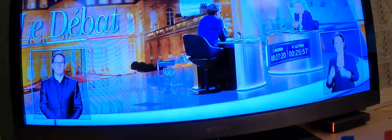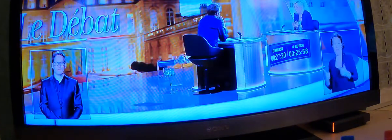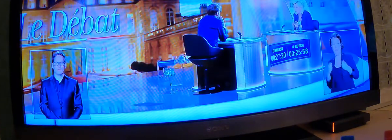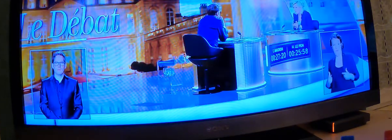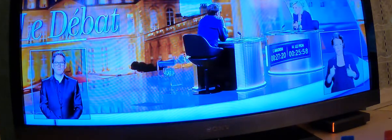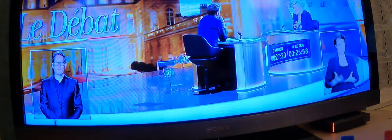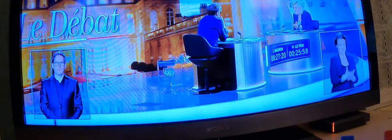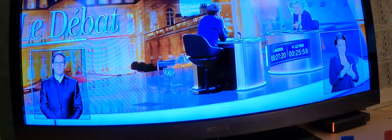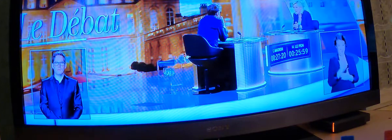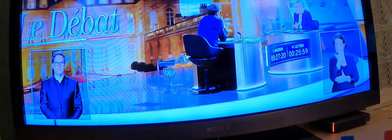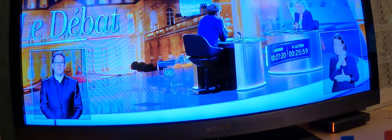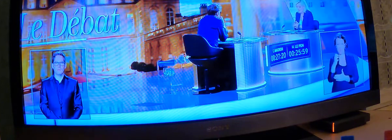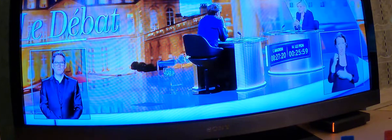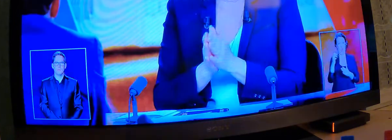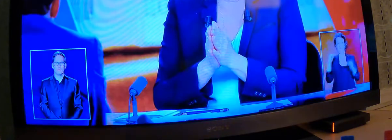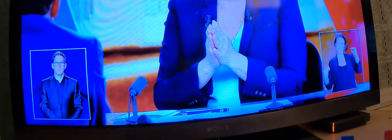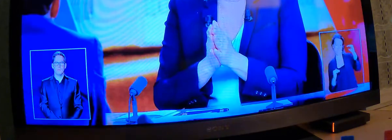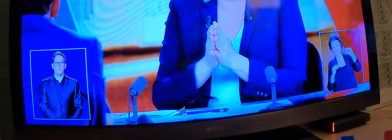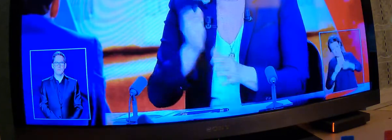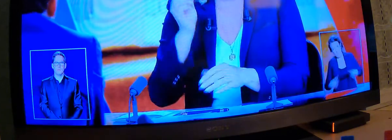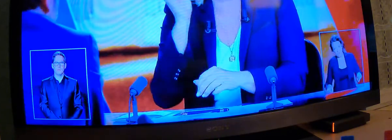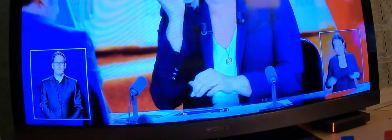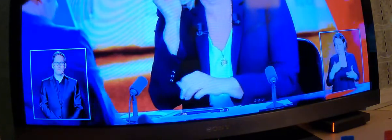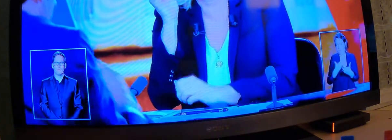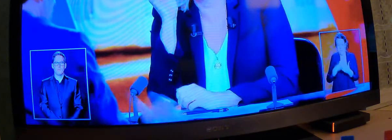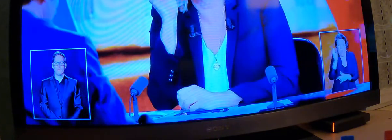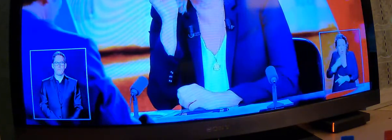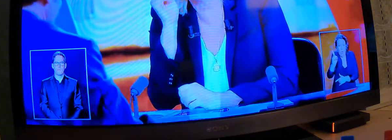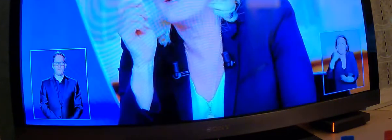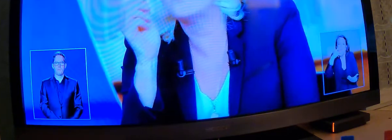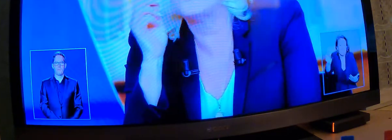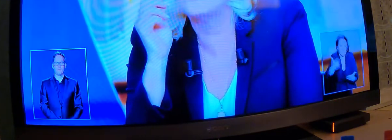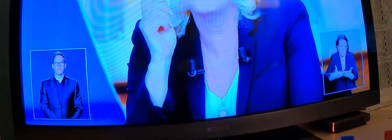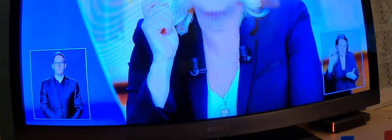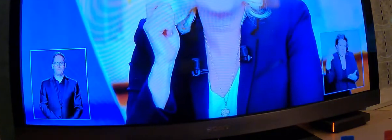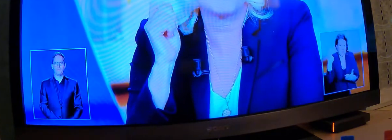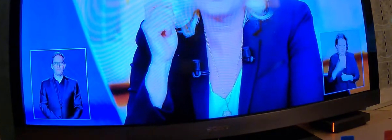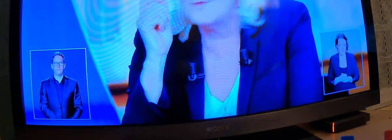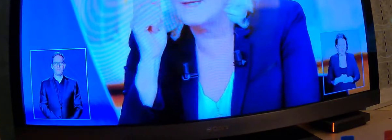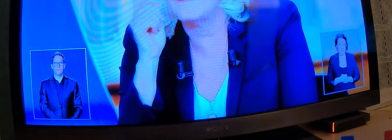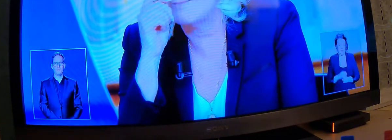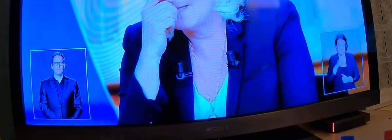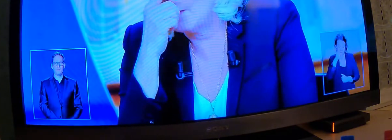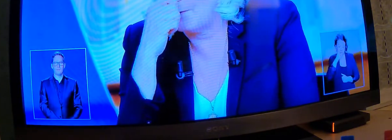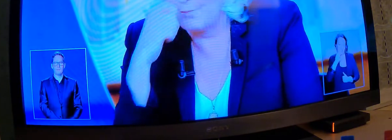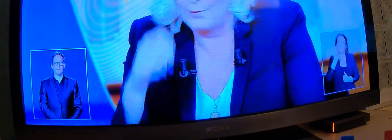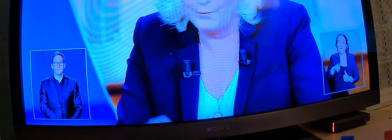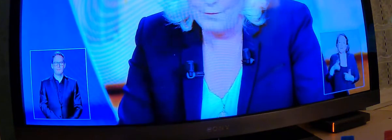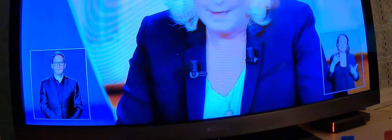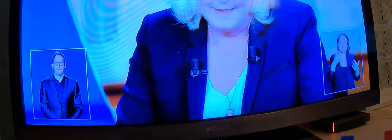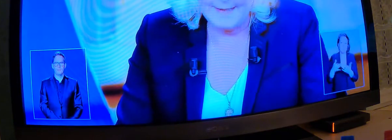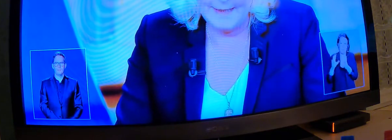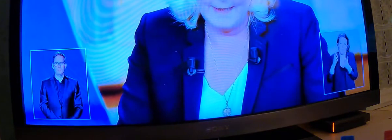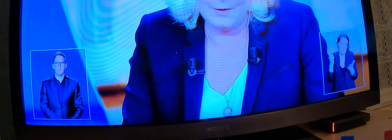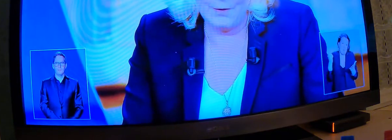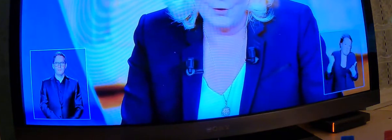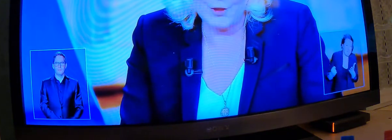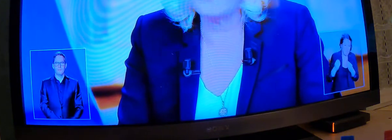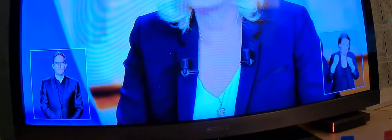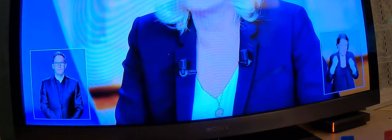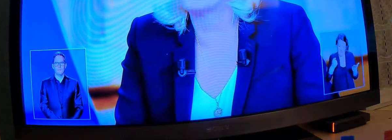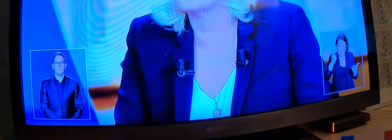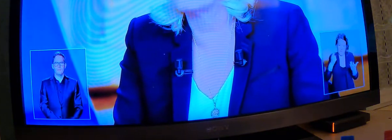record absolu. Et peut-être le chiffre le plus brutal, le plus cruel pour vous, c'est